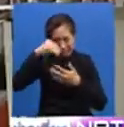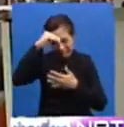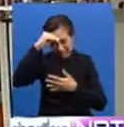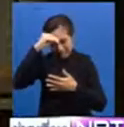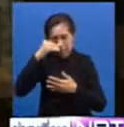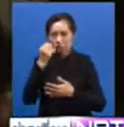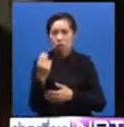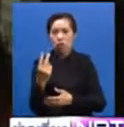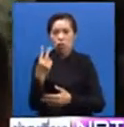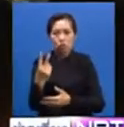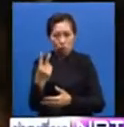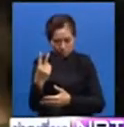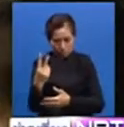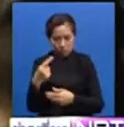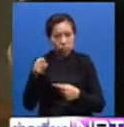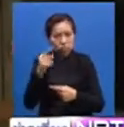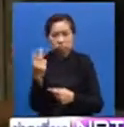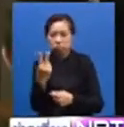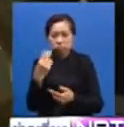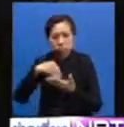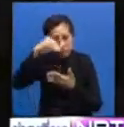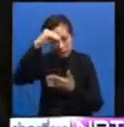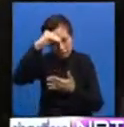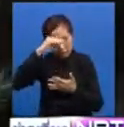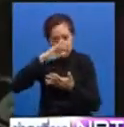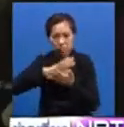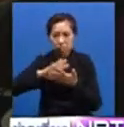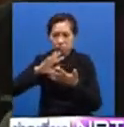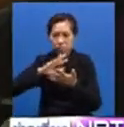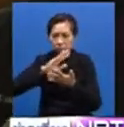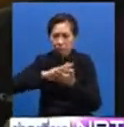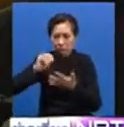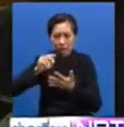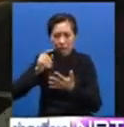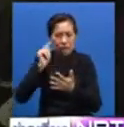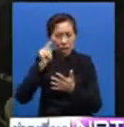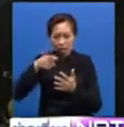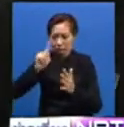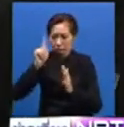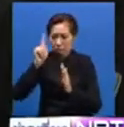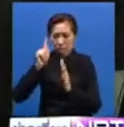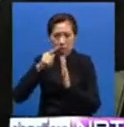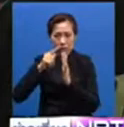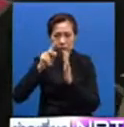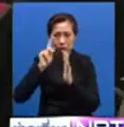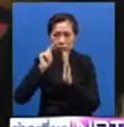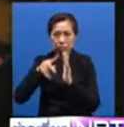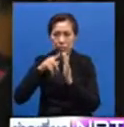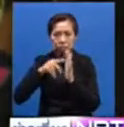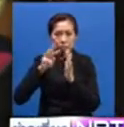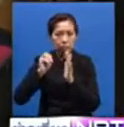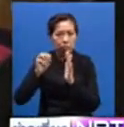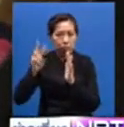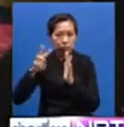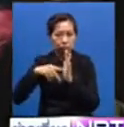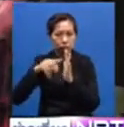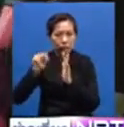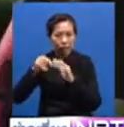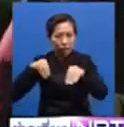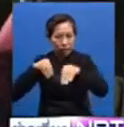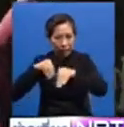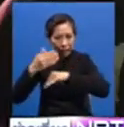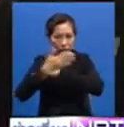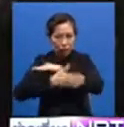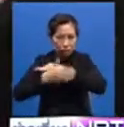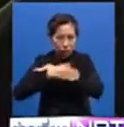พลวัตจันทร์วิเศษนักศึกษาสถาบันเทคโนโลยีปทุมวันเสียชีวิตบริเวณขอโทษดำริห์ใกล้กับสถานีรถ